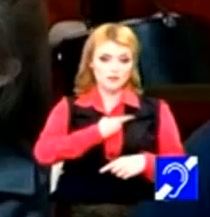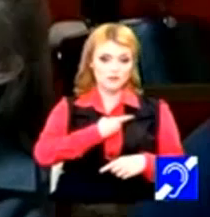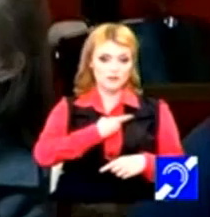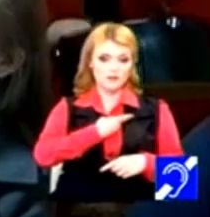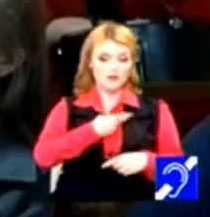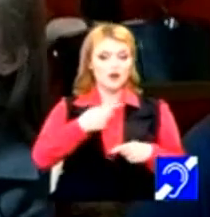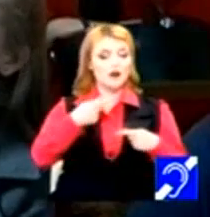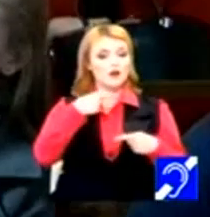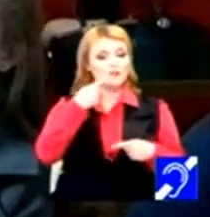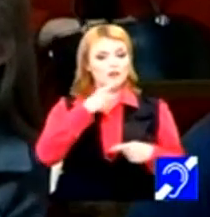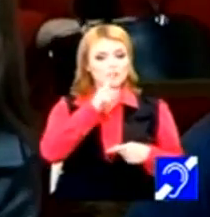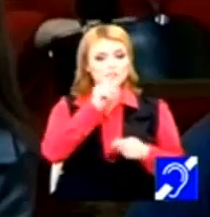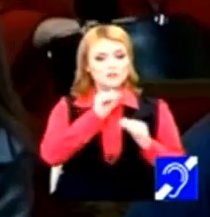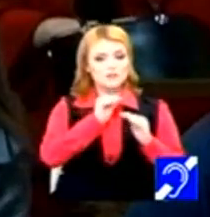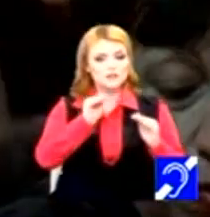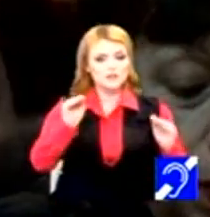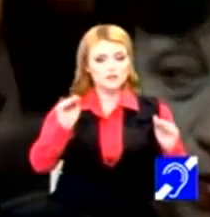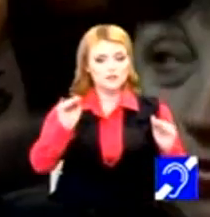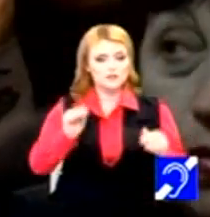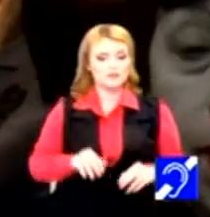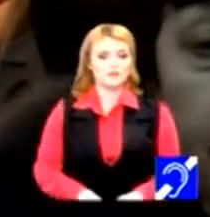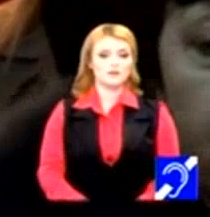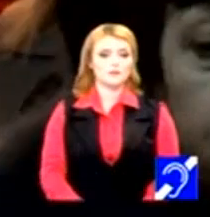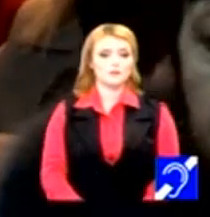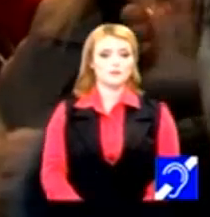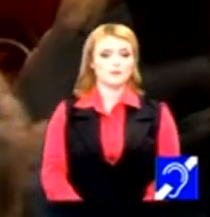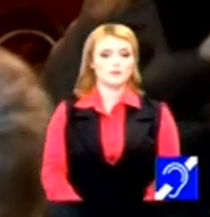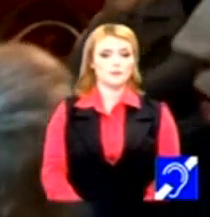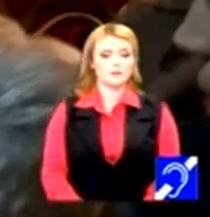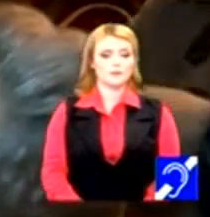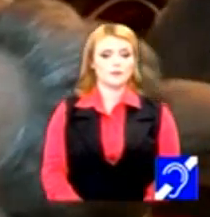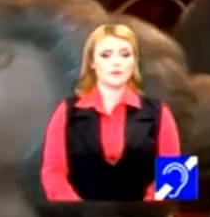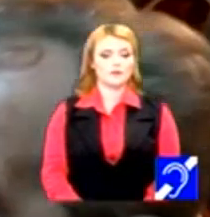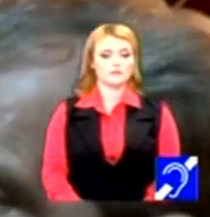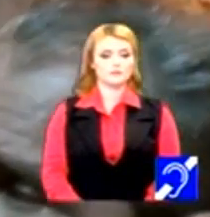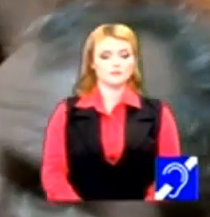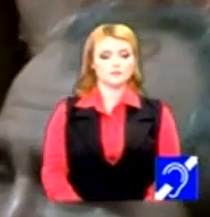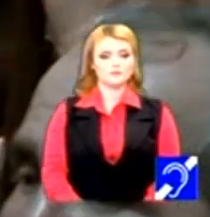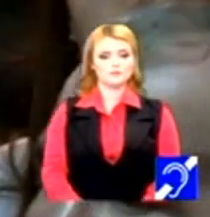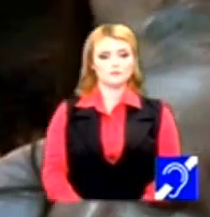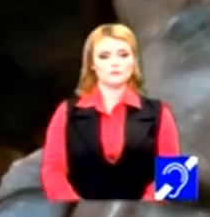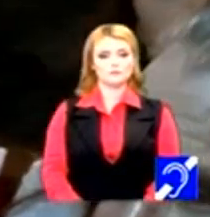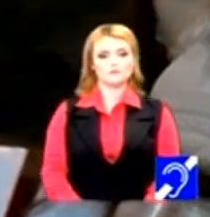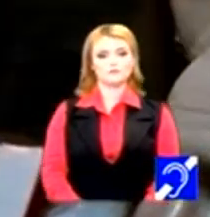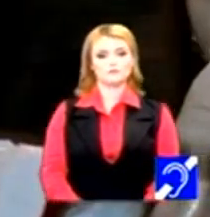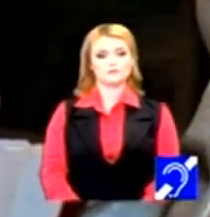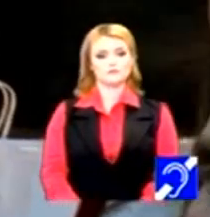Vorbesc în șoaptă, afară ca la priveghi. Toată lumea plânge